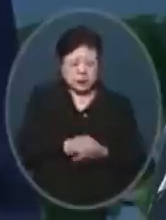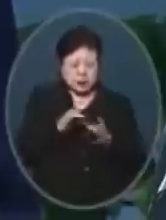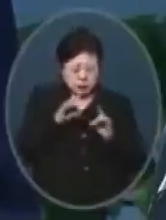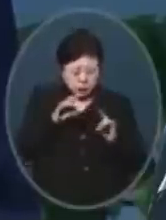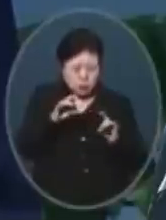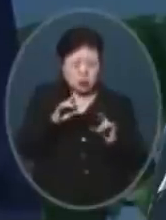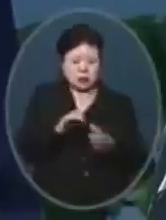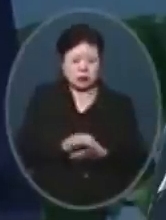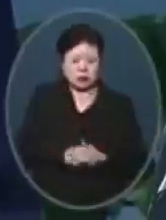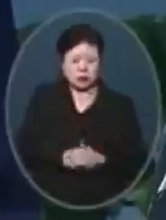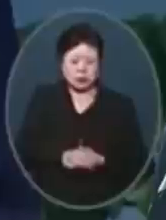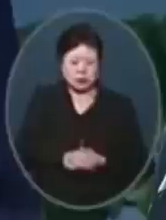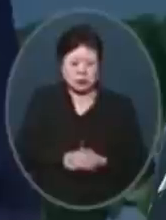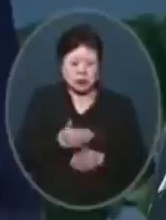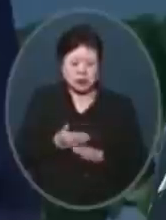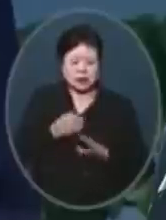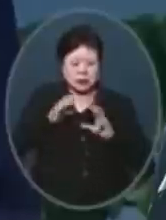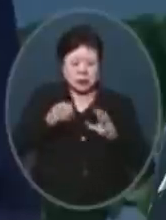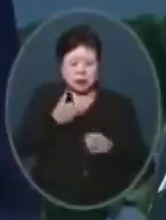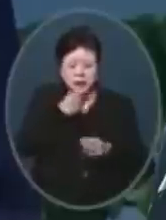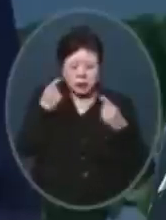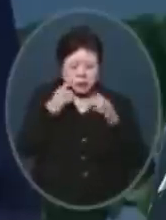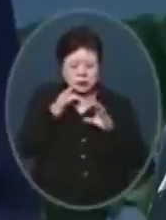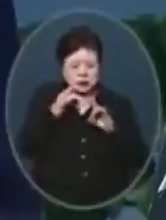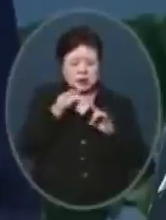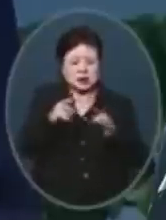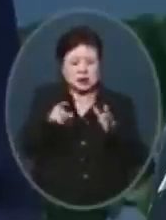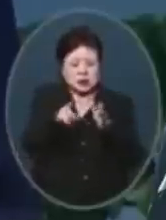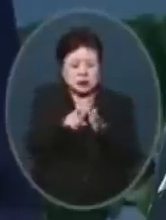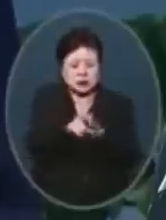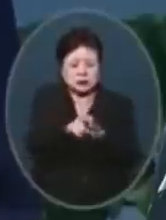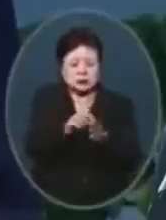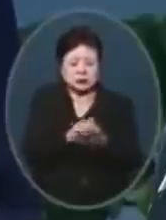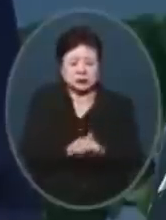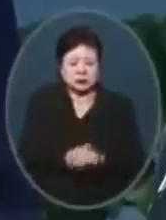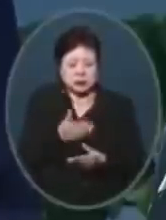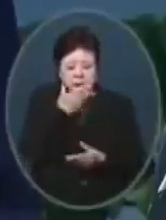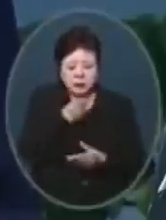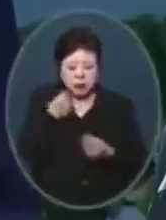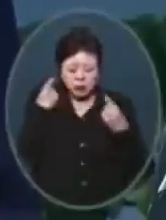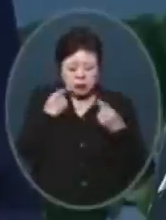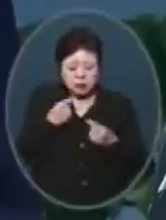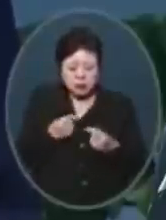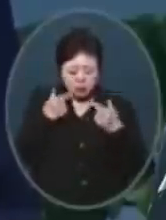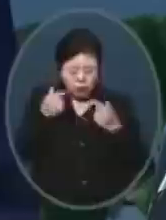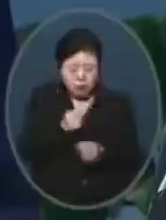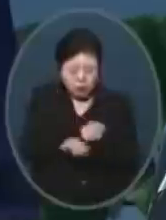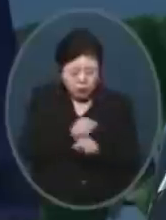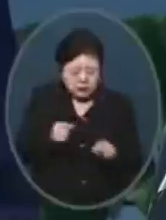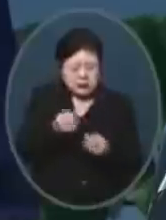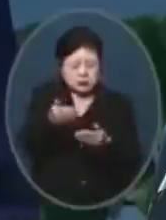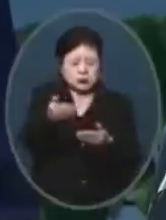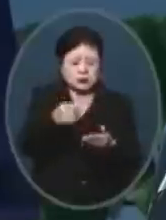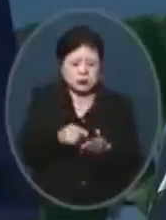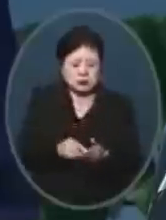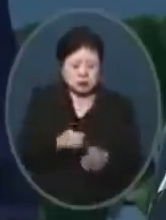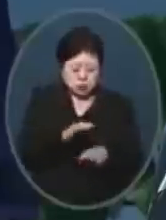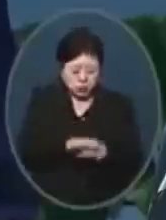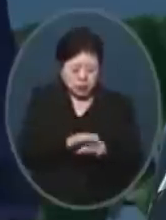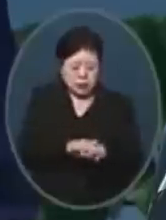하고 해외 복음을 전하고 복음을 확산시키기 위해서 우리